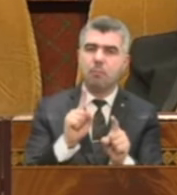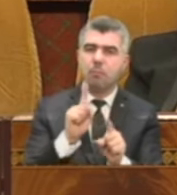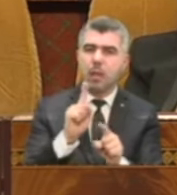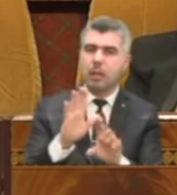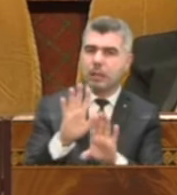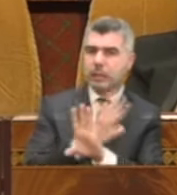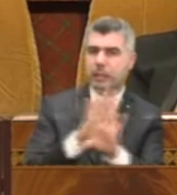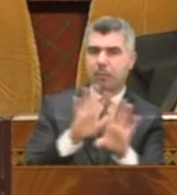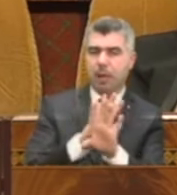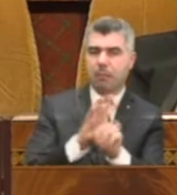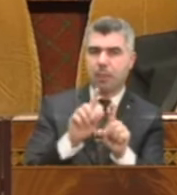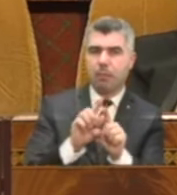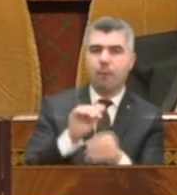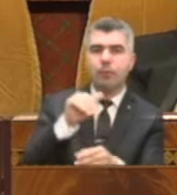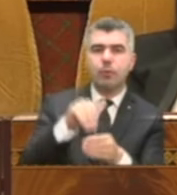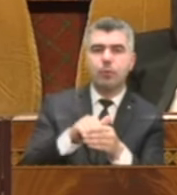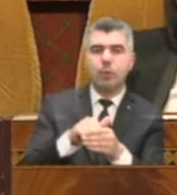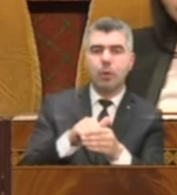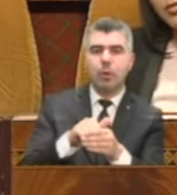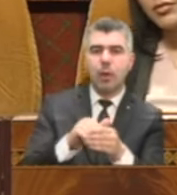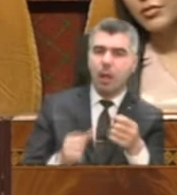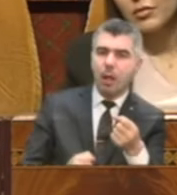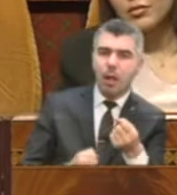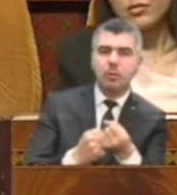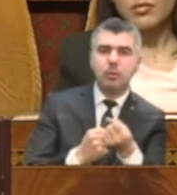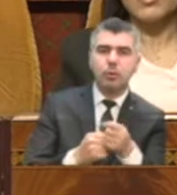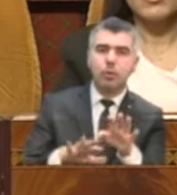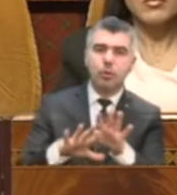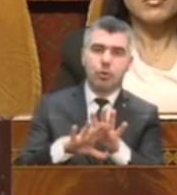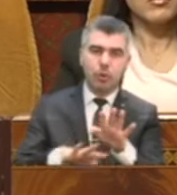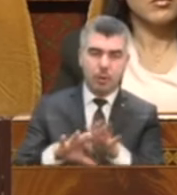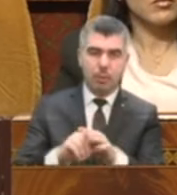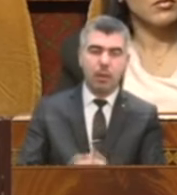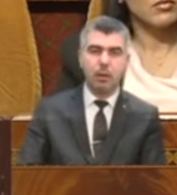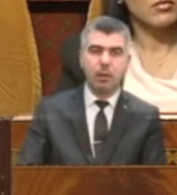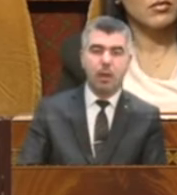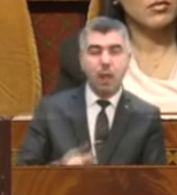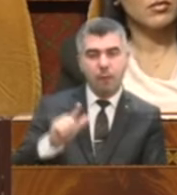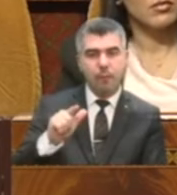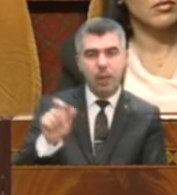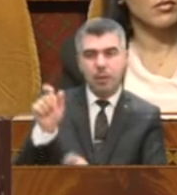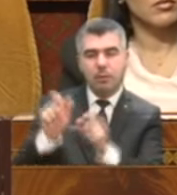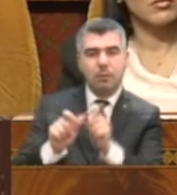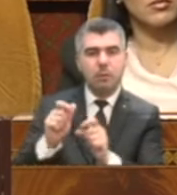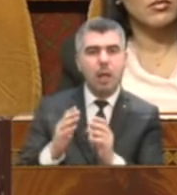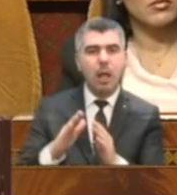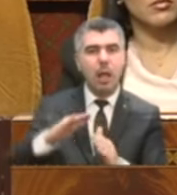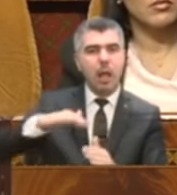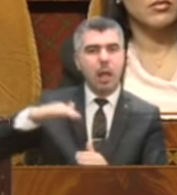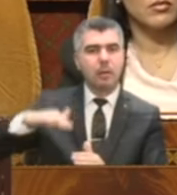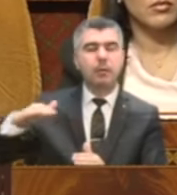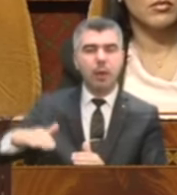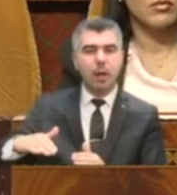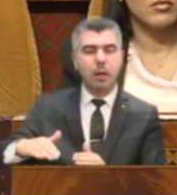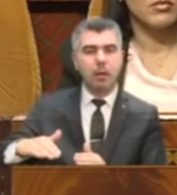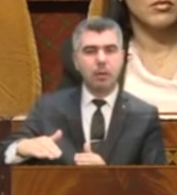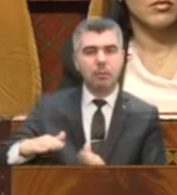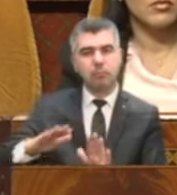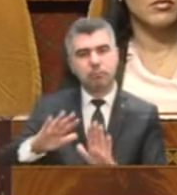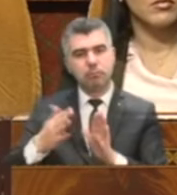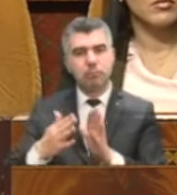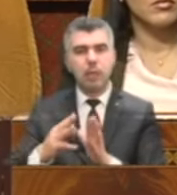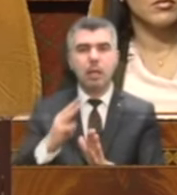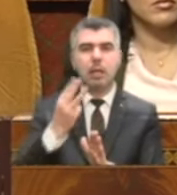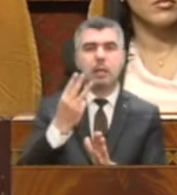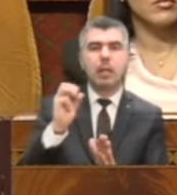تشوب صندوق التماسك الاجتماعي، فبالتالي هناك فئة من هؤلاء الأطفال الذين يصلون إلى